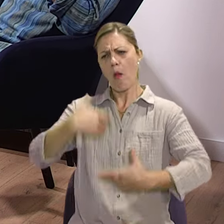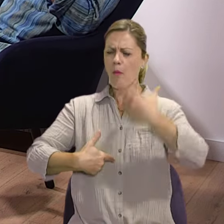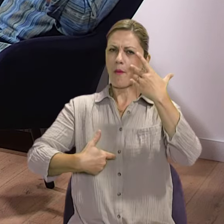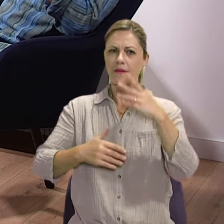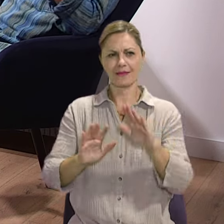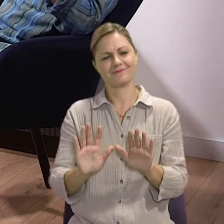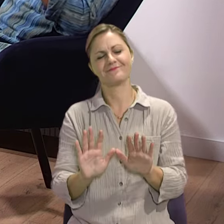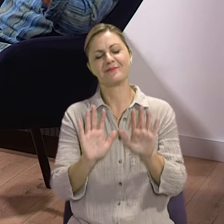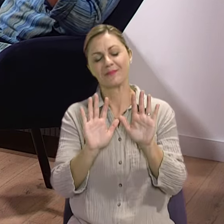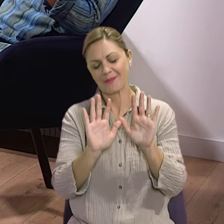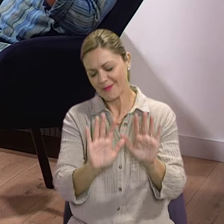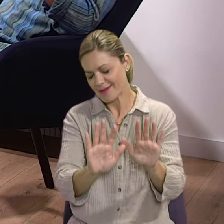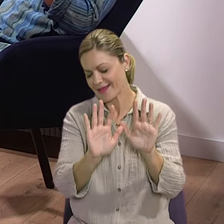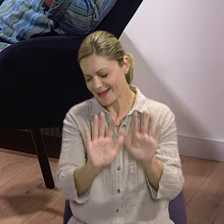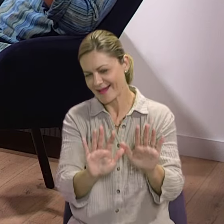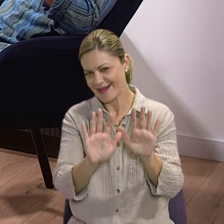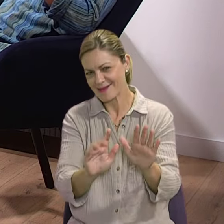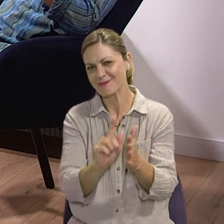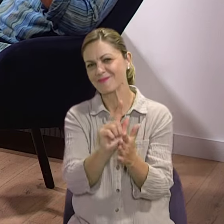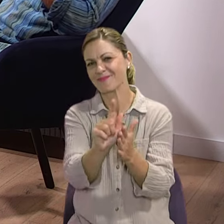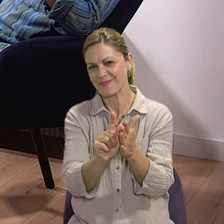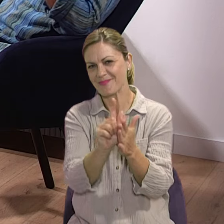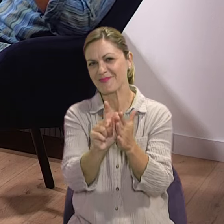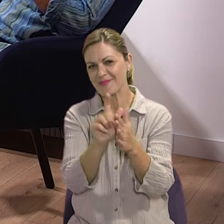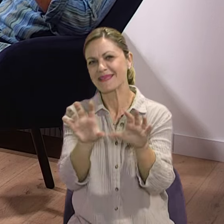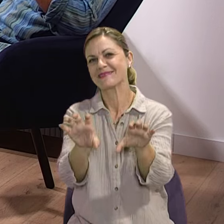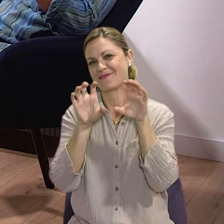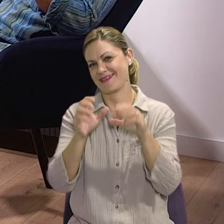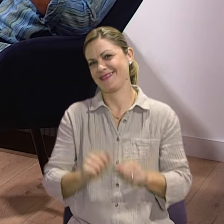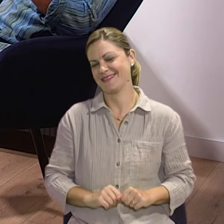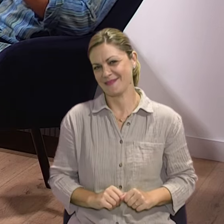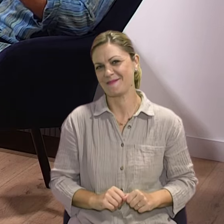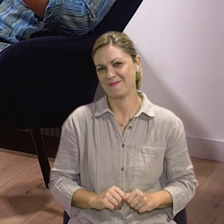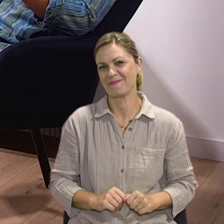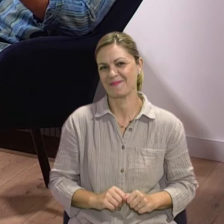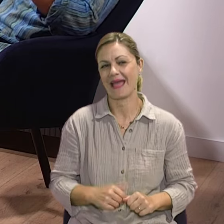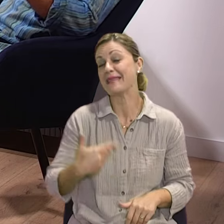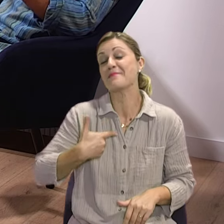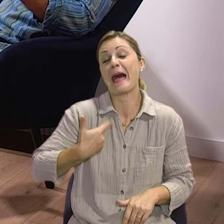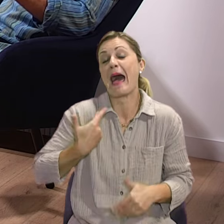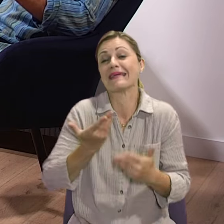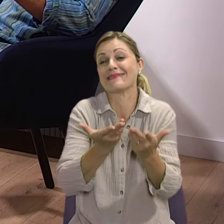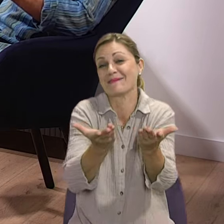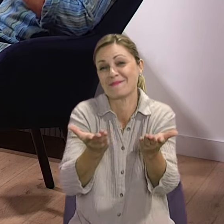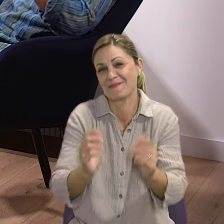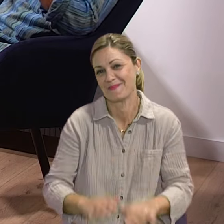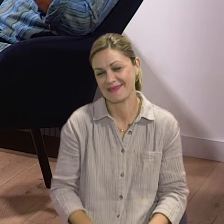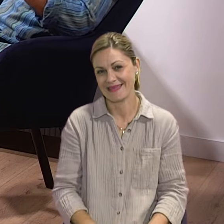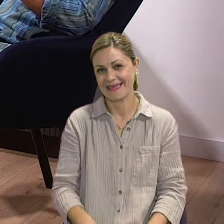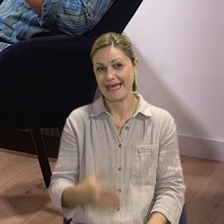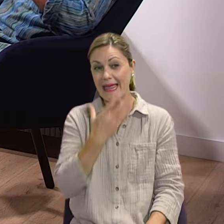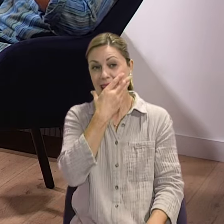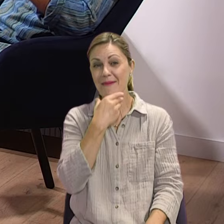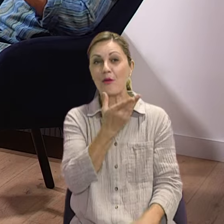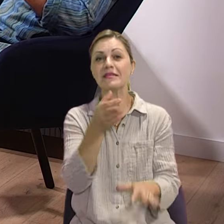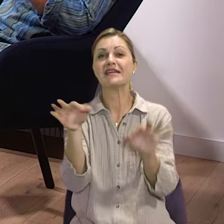i ja ne znam uopće što se događa. A kamoli neko takav. Ali je lijepo vidjeti tu svježinu,